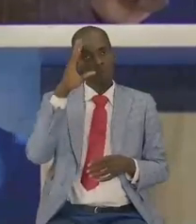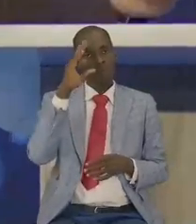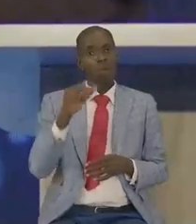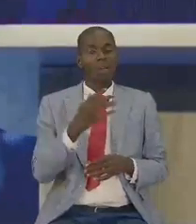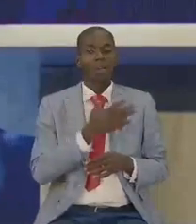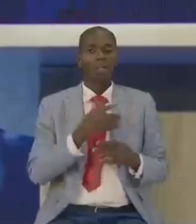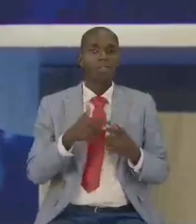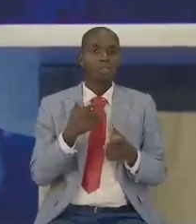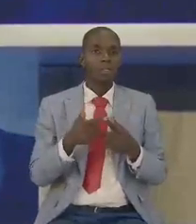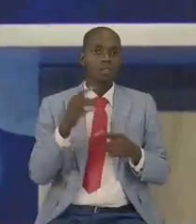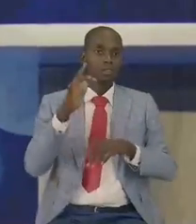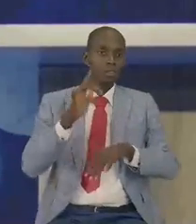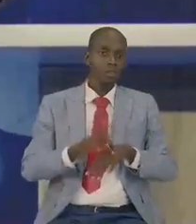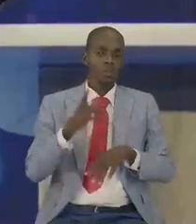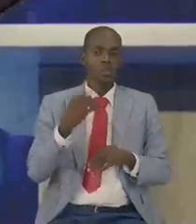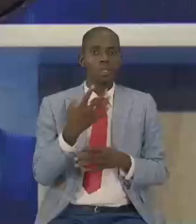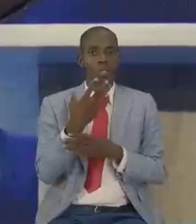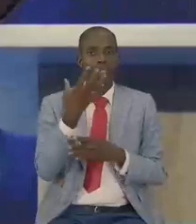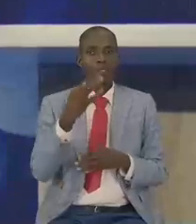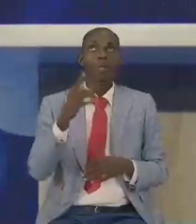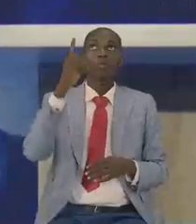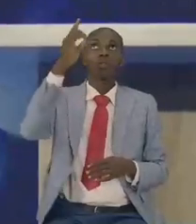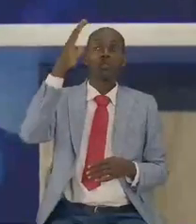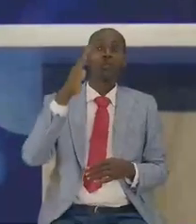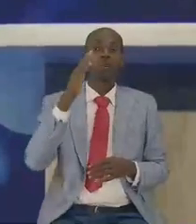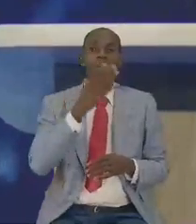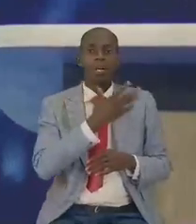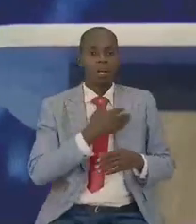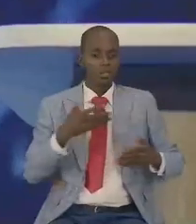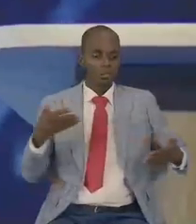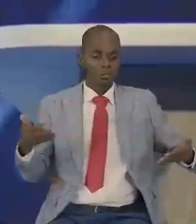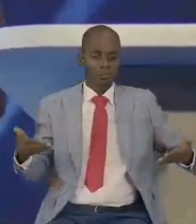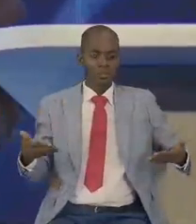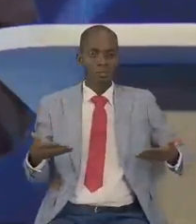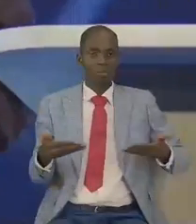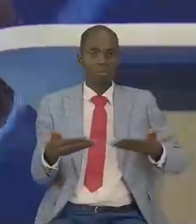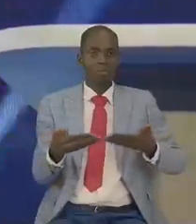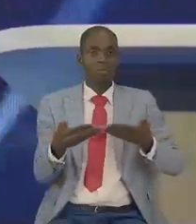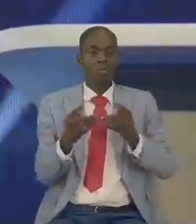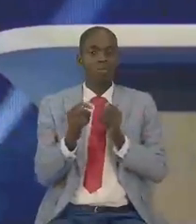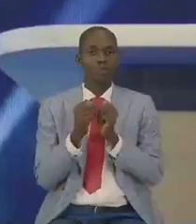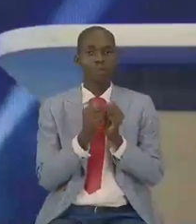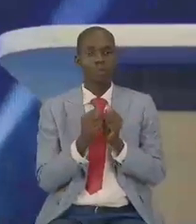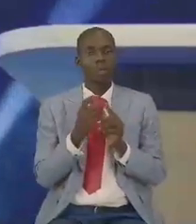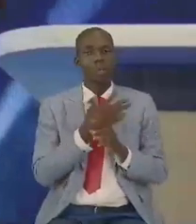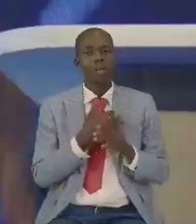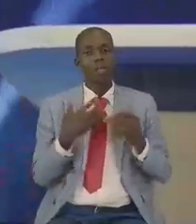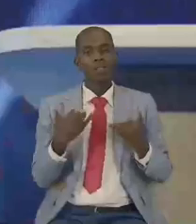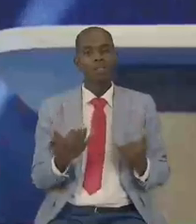il va toucher la main de cet homme et la main de Dieu. Et il va te connecter à lui. Et maintenant,